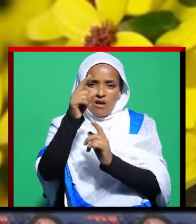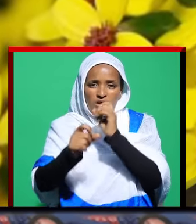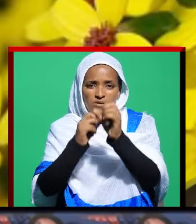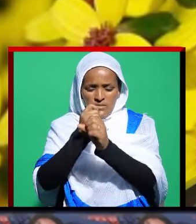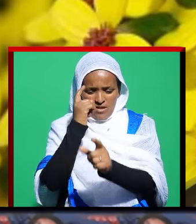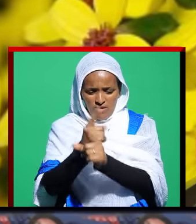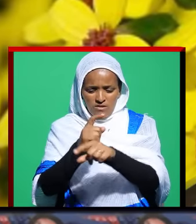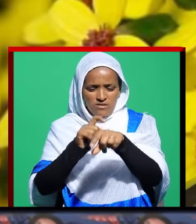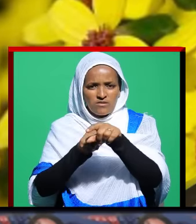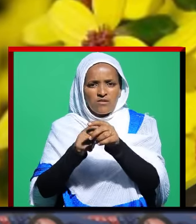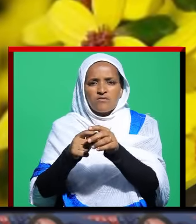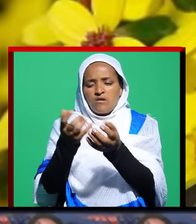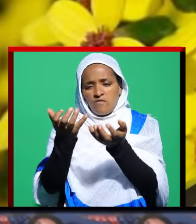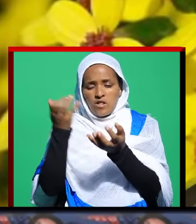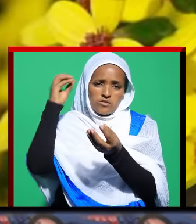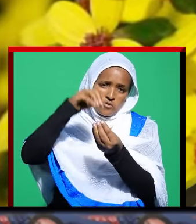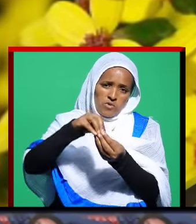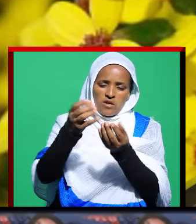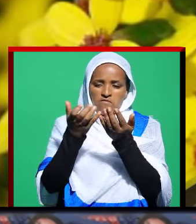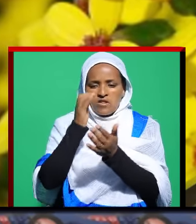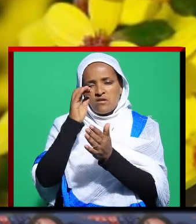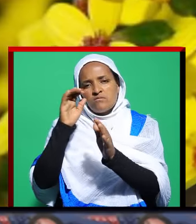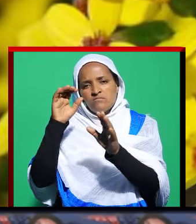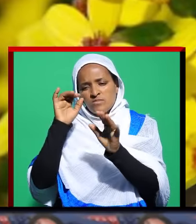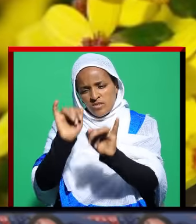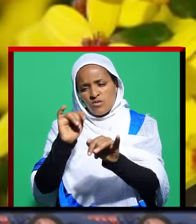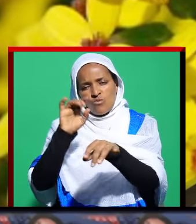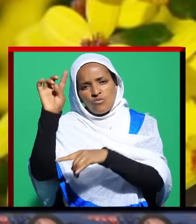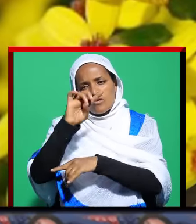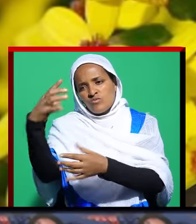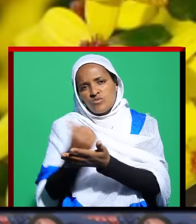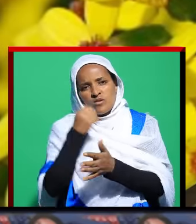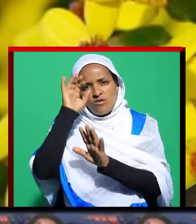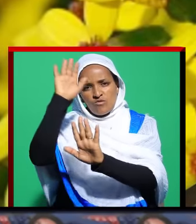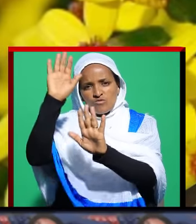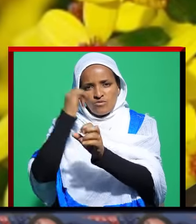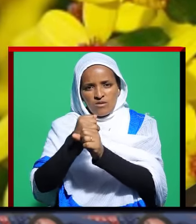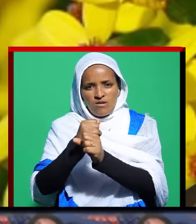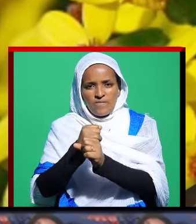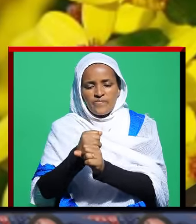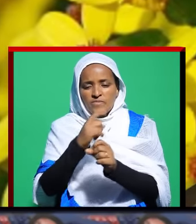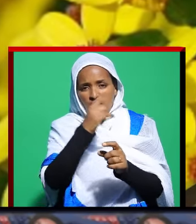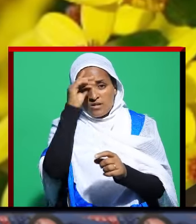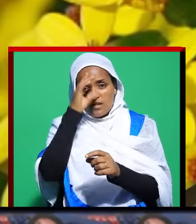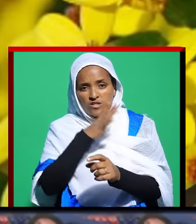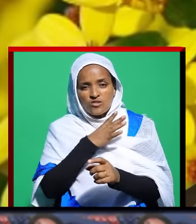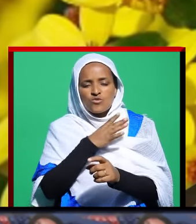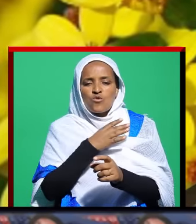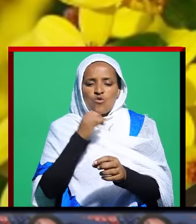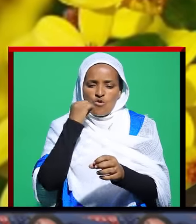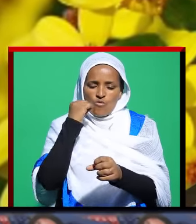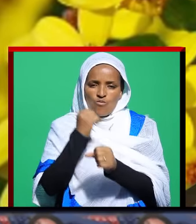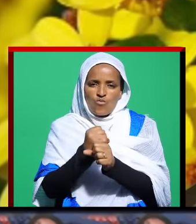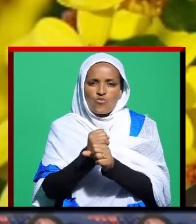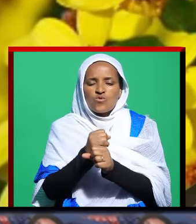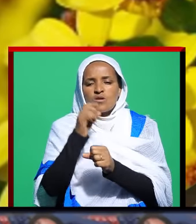ልክ ይወስደናል። ሲፈልግ ሊጨምር ይችላል እግዚአብሔር፣ በኋላ የምንመለከተውም ነገር ስላለ ማለት ነው። አንዳንድ ሰዎች ለዚህ ነው ቡና